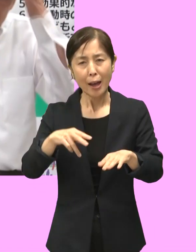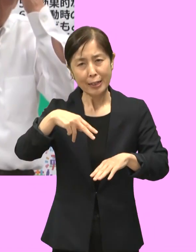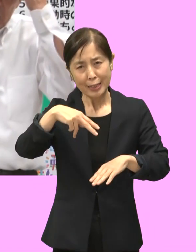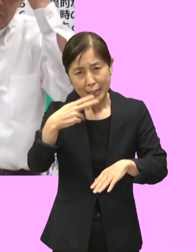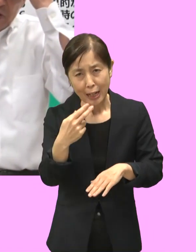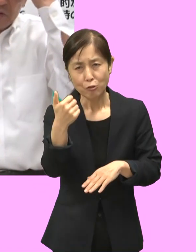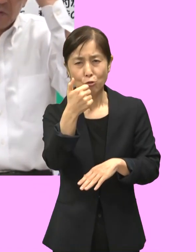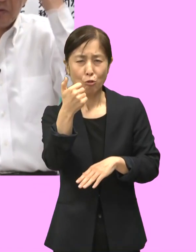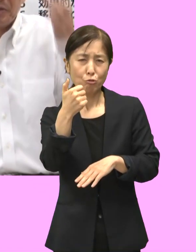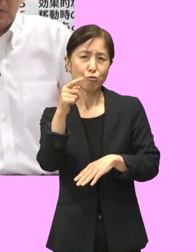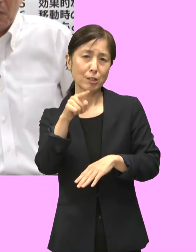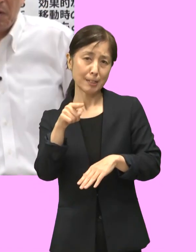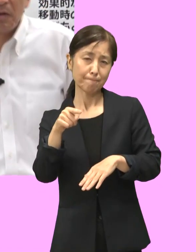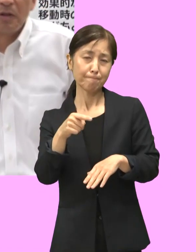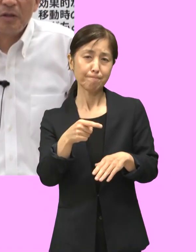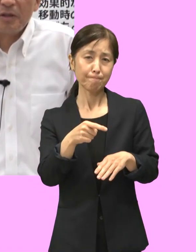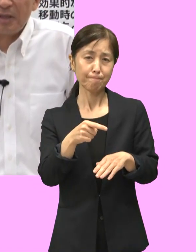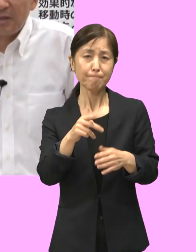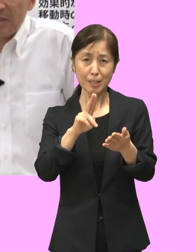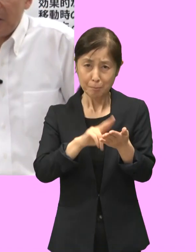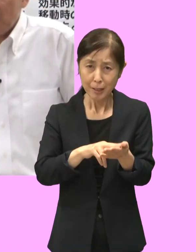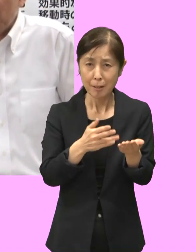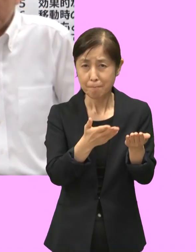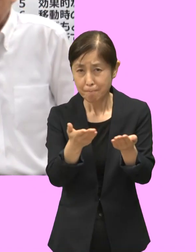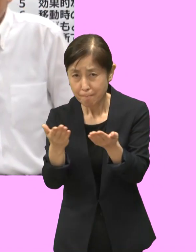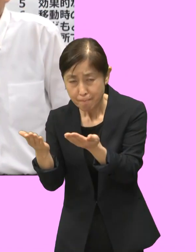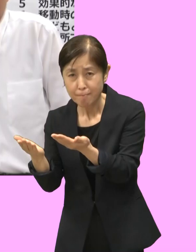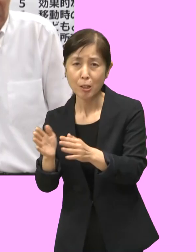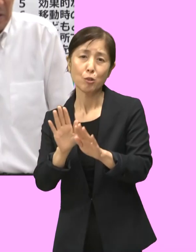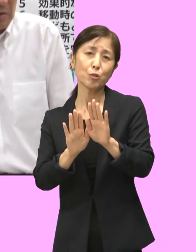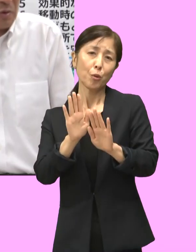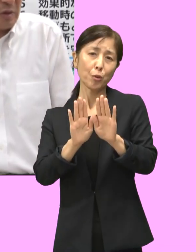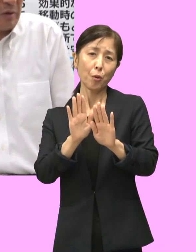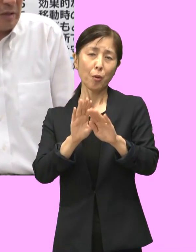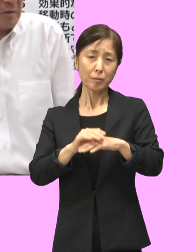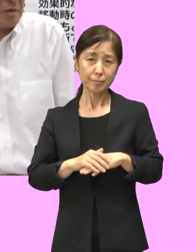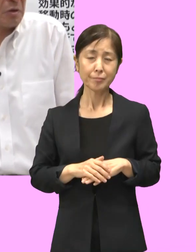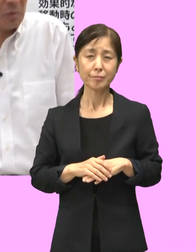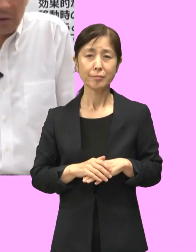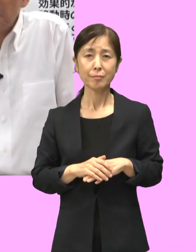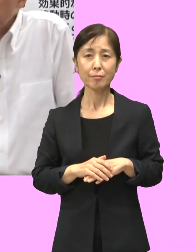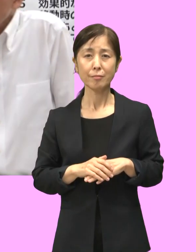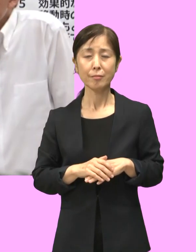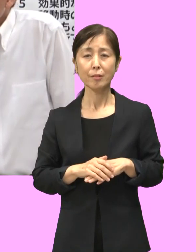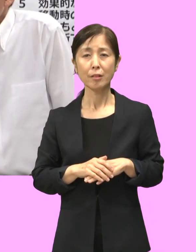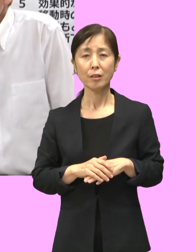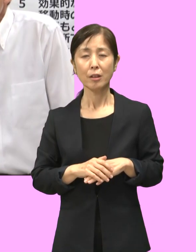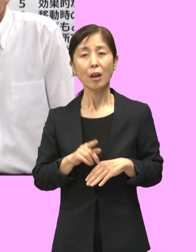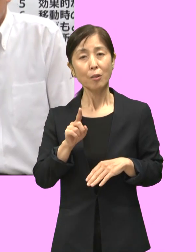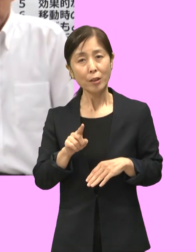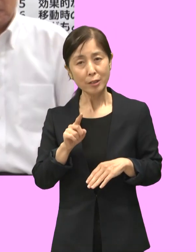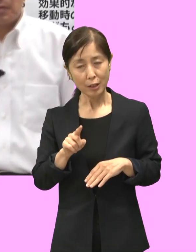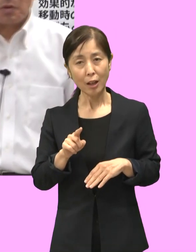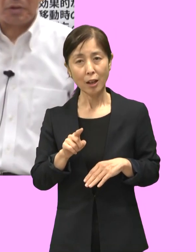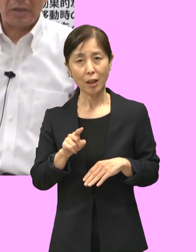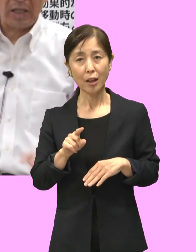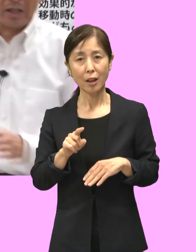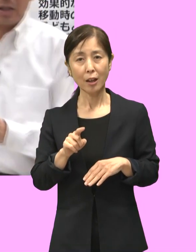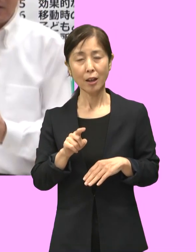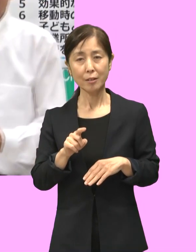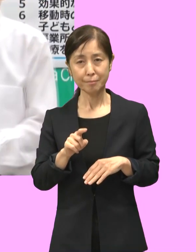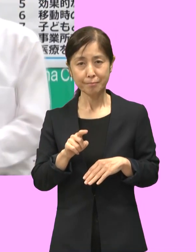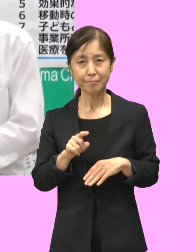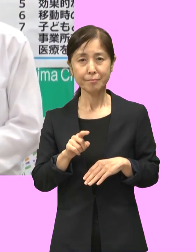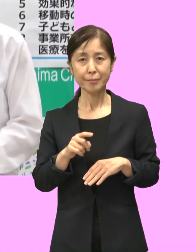在毎日250人を設定してお配りしているような、まあ、状況ではあるんですけれども、まあ、とにかくこういった